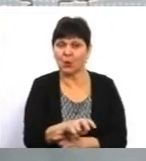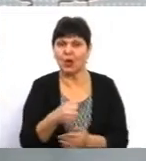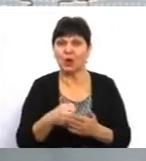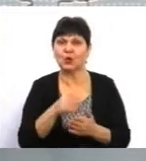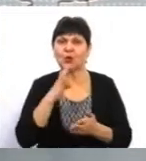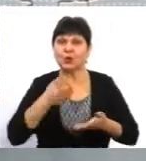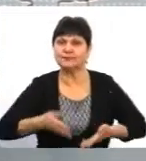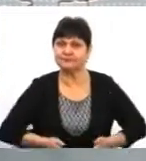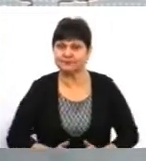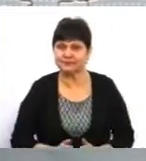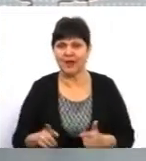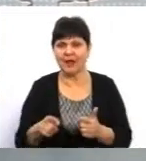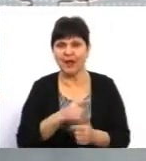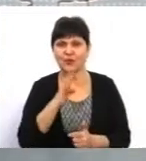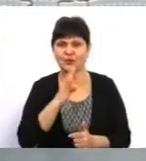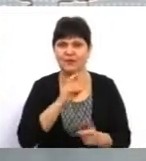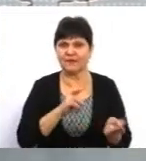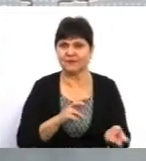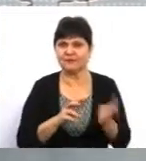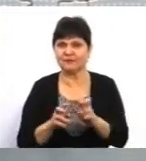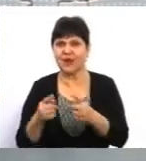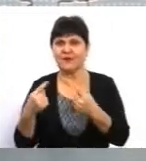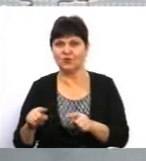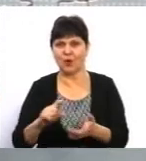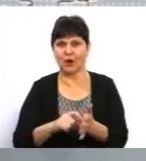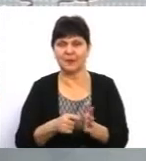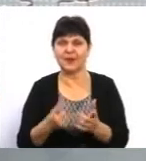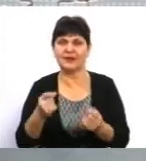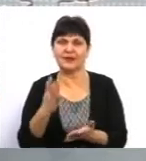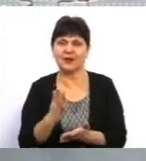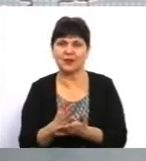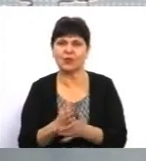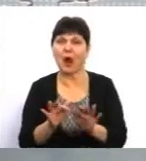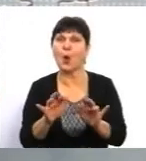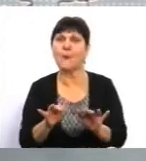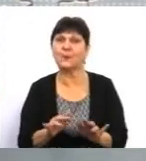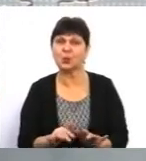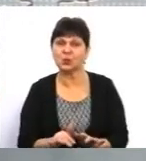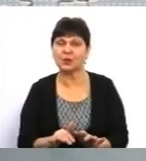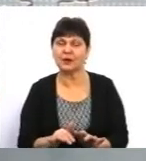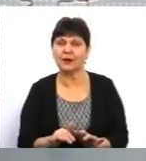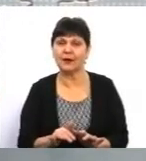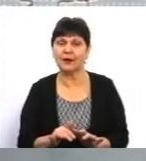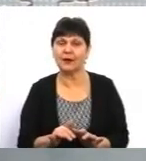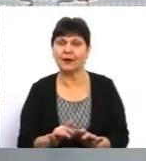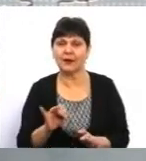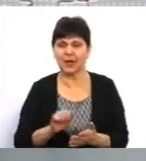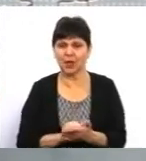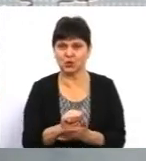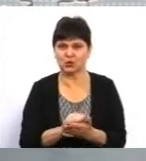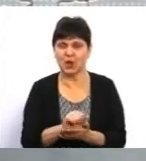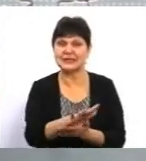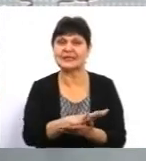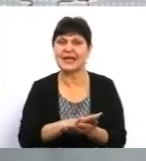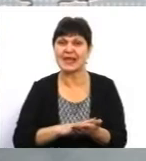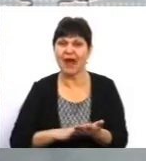породілля переходить в якийсь інший кабінет, там, де знаходиться оргтехніка комп'ютерна, і роздруковується заява, в